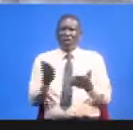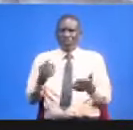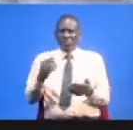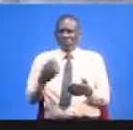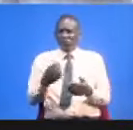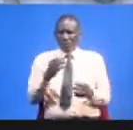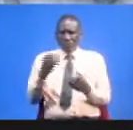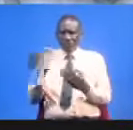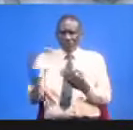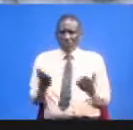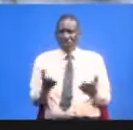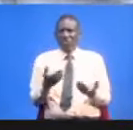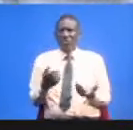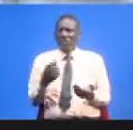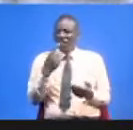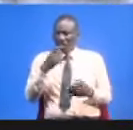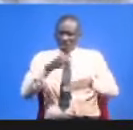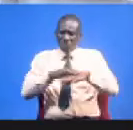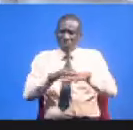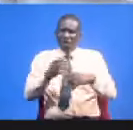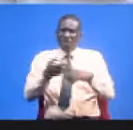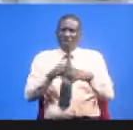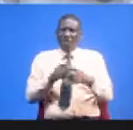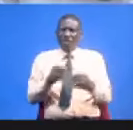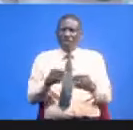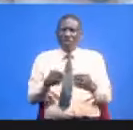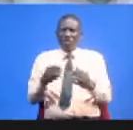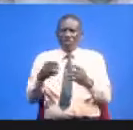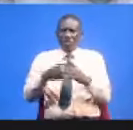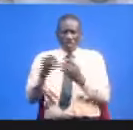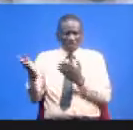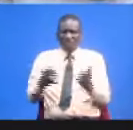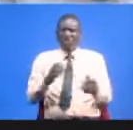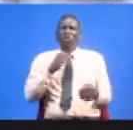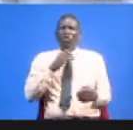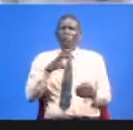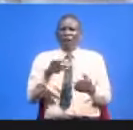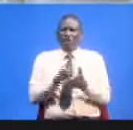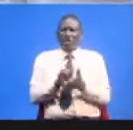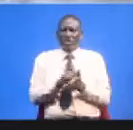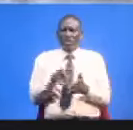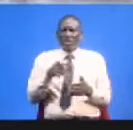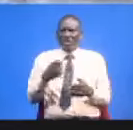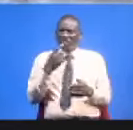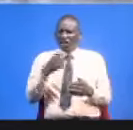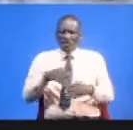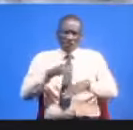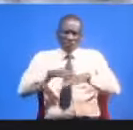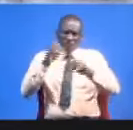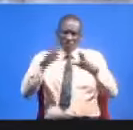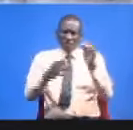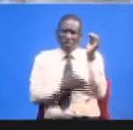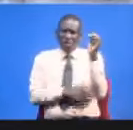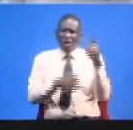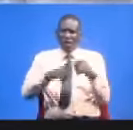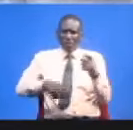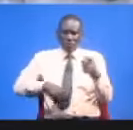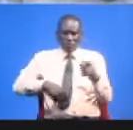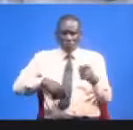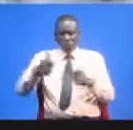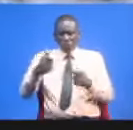When you receive rice, we think that his rice is good. When we start receiving complaints, when we see that rice, that is when we say that is bad. But we sold